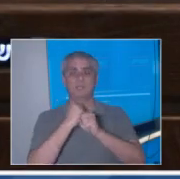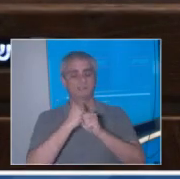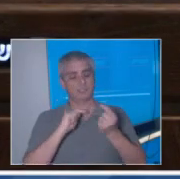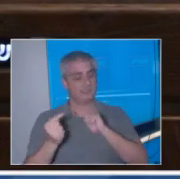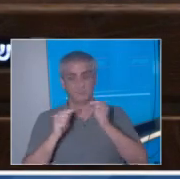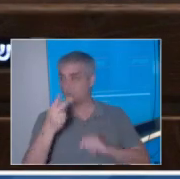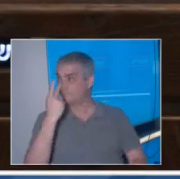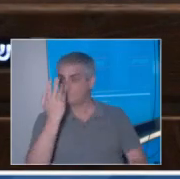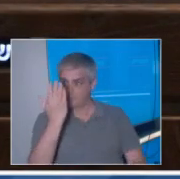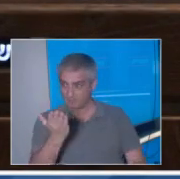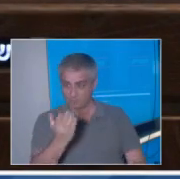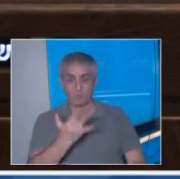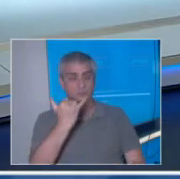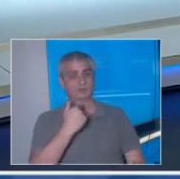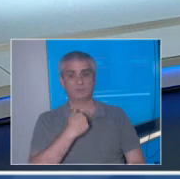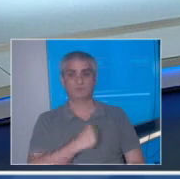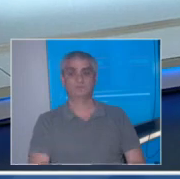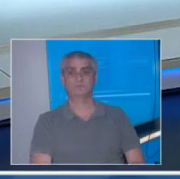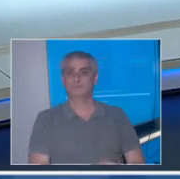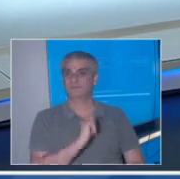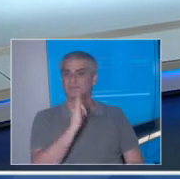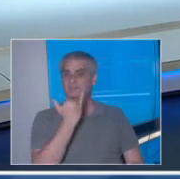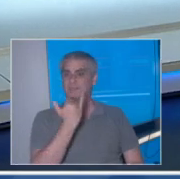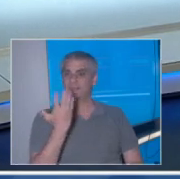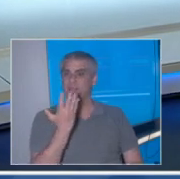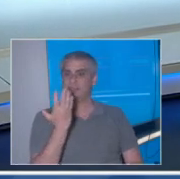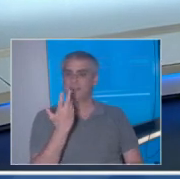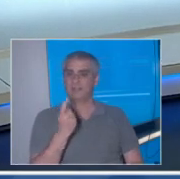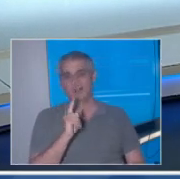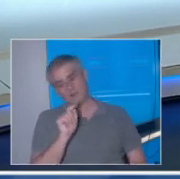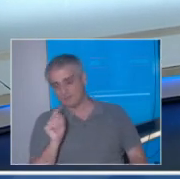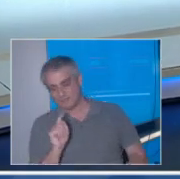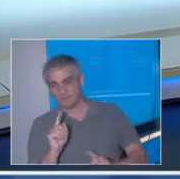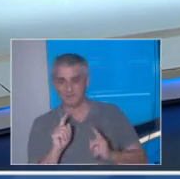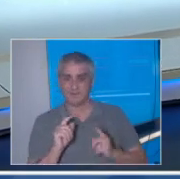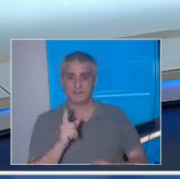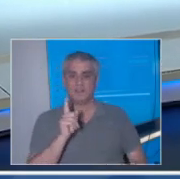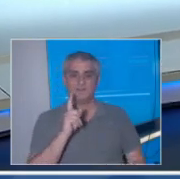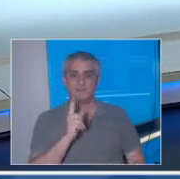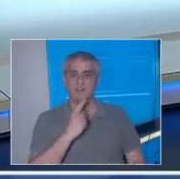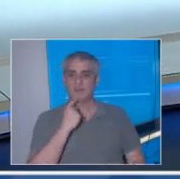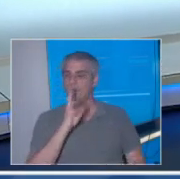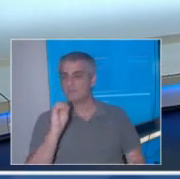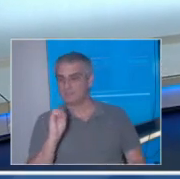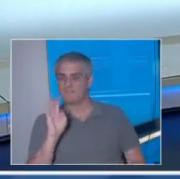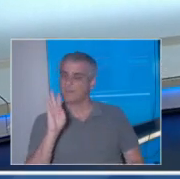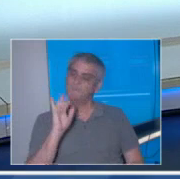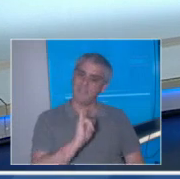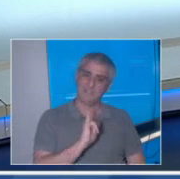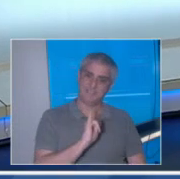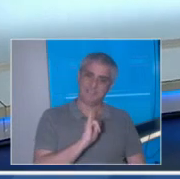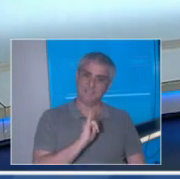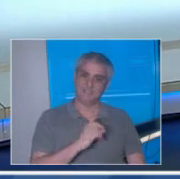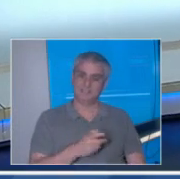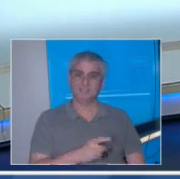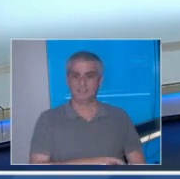עימותים, ואתם תראו את זה. עכשיו אני רוצה לס... כן, איך הגיע בצד? לא מיני ולא מקצה. לא מקצה, אבל צריך להגיד לא מיני ולא מבי, על עיין ערך